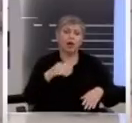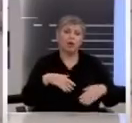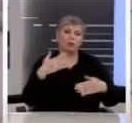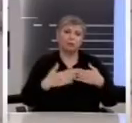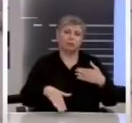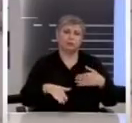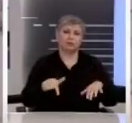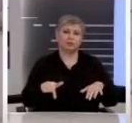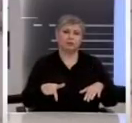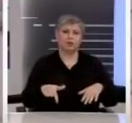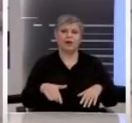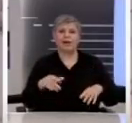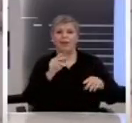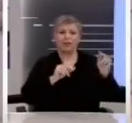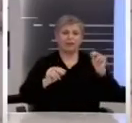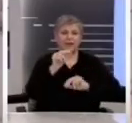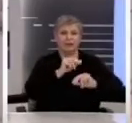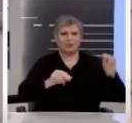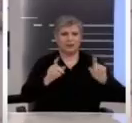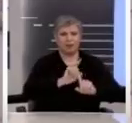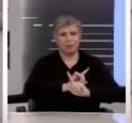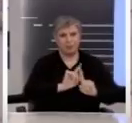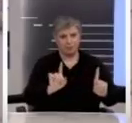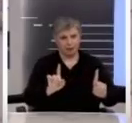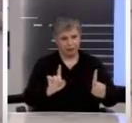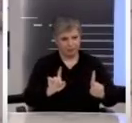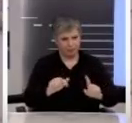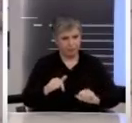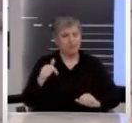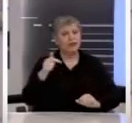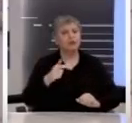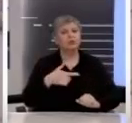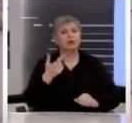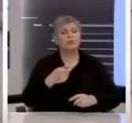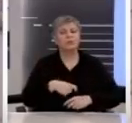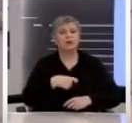μην κυριαρχεί στον πολιτικό μας λόγο. Έτσι. Ο κύριος Βορύδης κάτι θέλει να πει, παρακαλώ. Και η κυρία